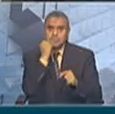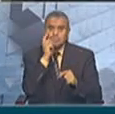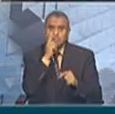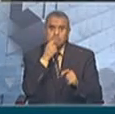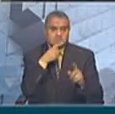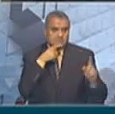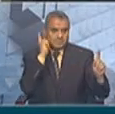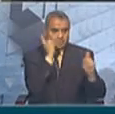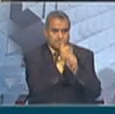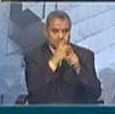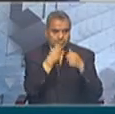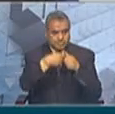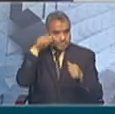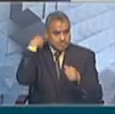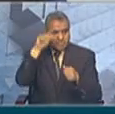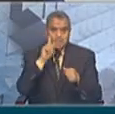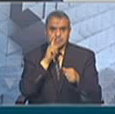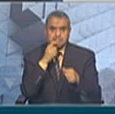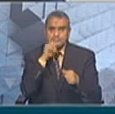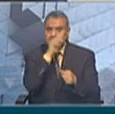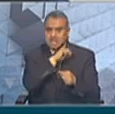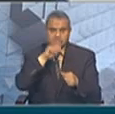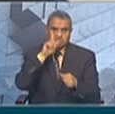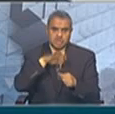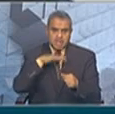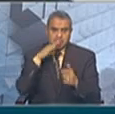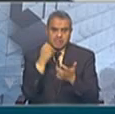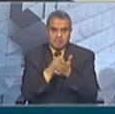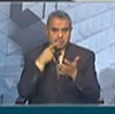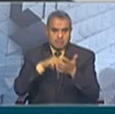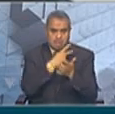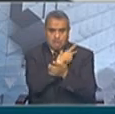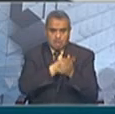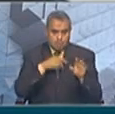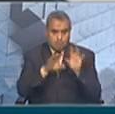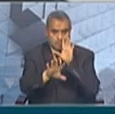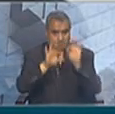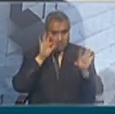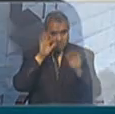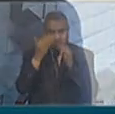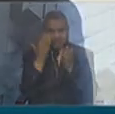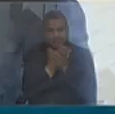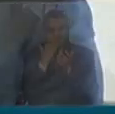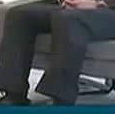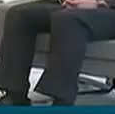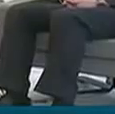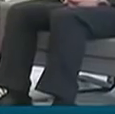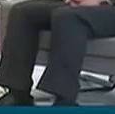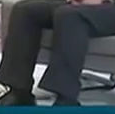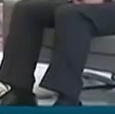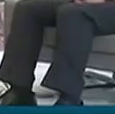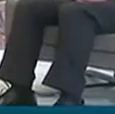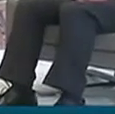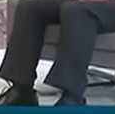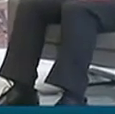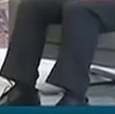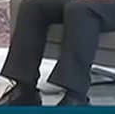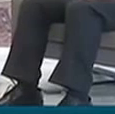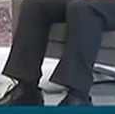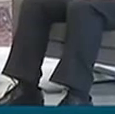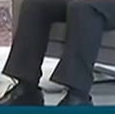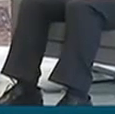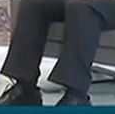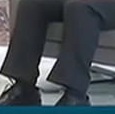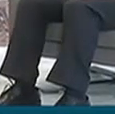لقاء عقده مع الرئيس ميشيل عون إن الاعتذار عن تشكيل الحكومة جاء في ضوء تراجع عدد من القوى